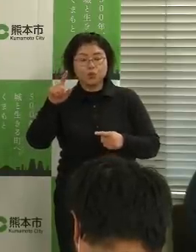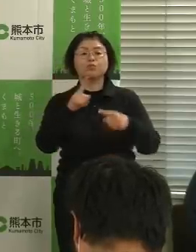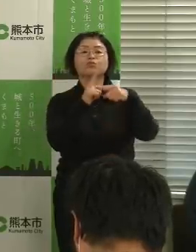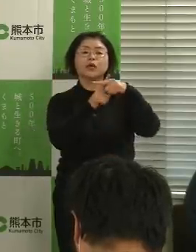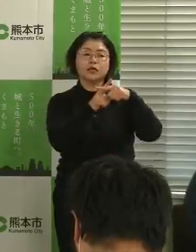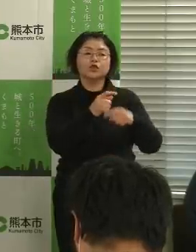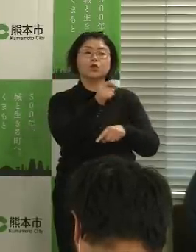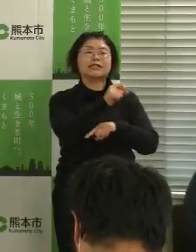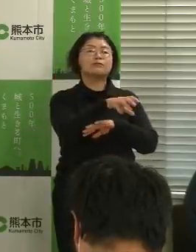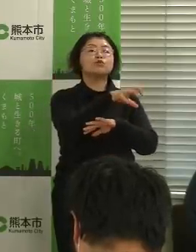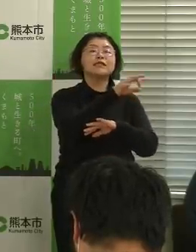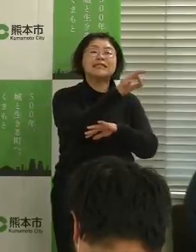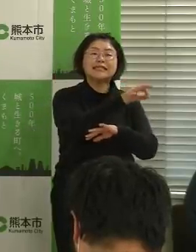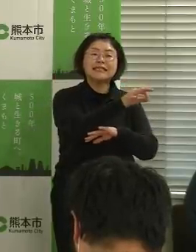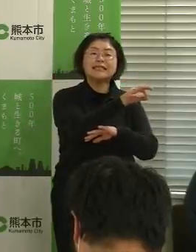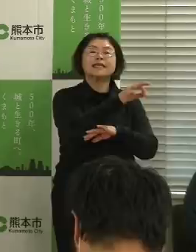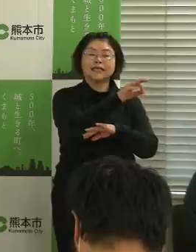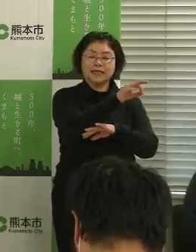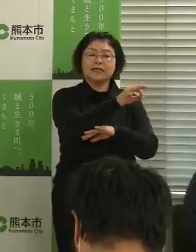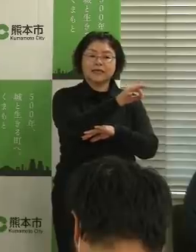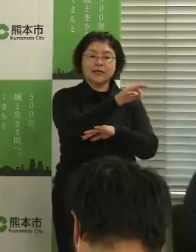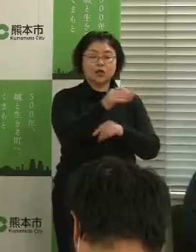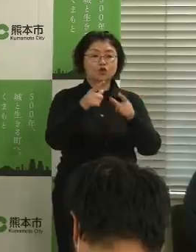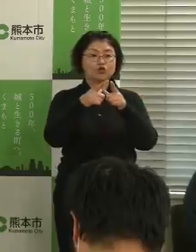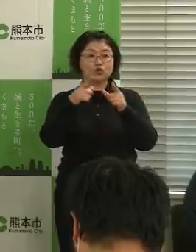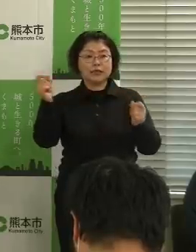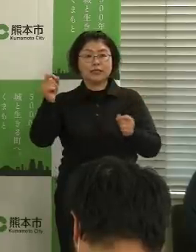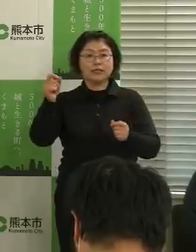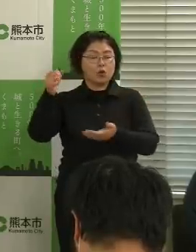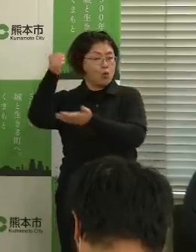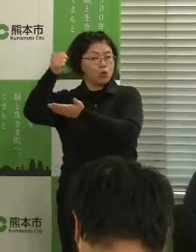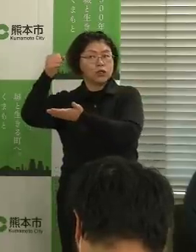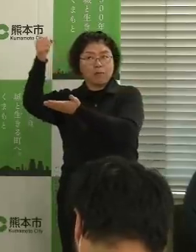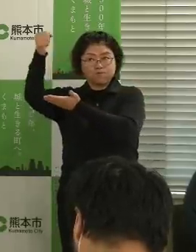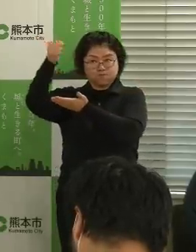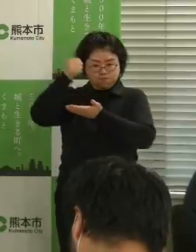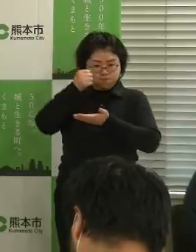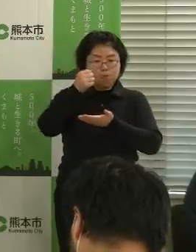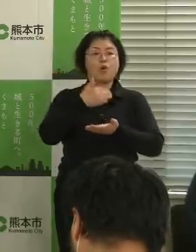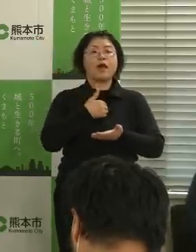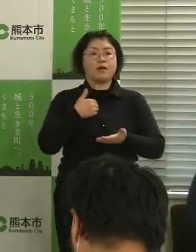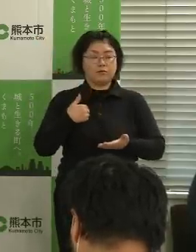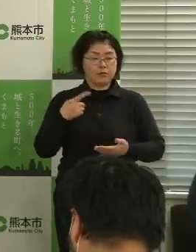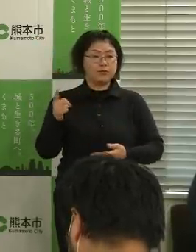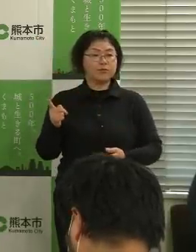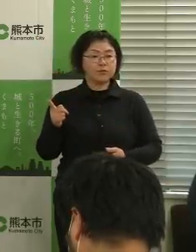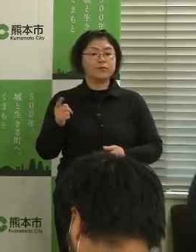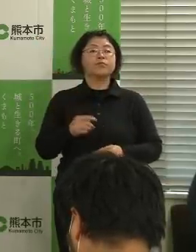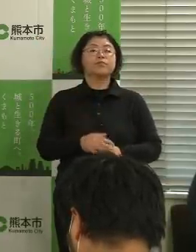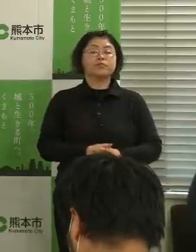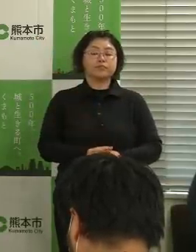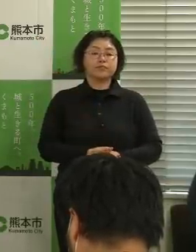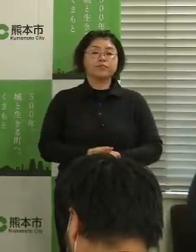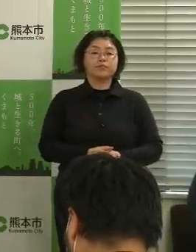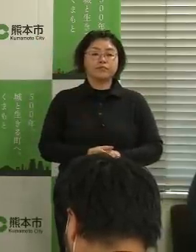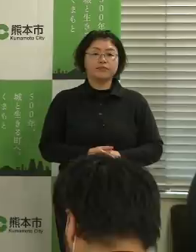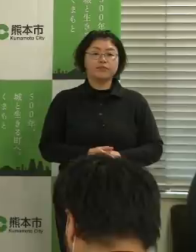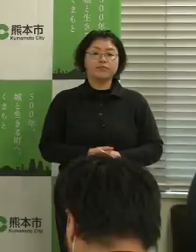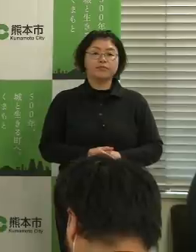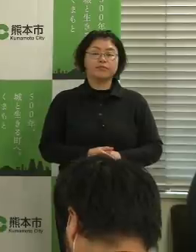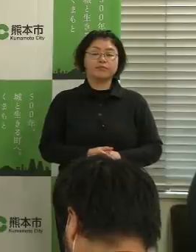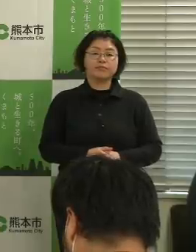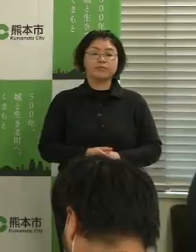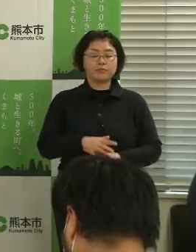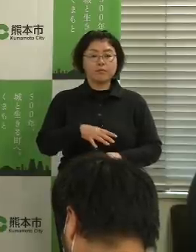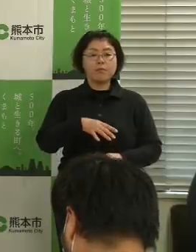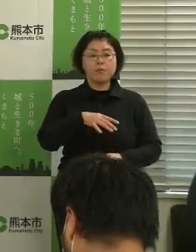ります。まあ、これも国費で全額支給される予定で、財源は手当てされる予定でありますので、まあ、そういうことで